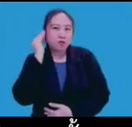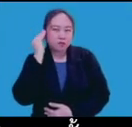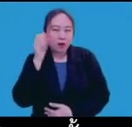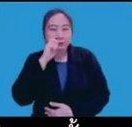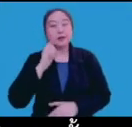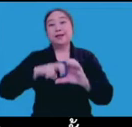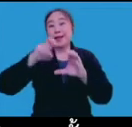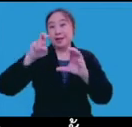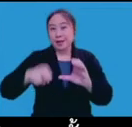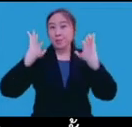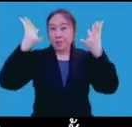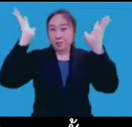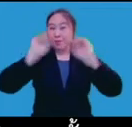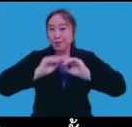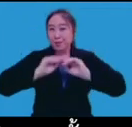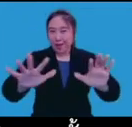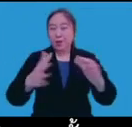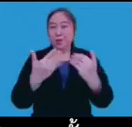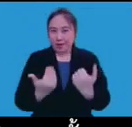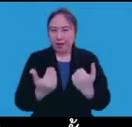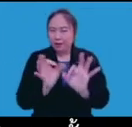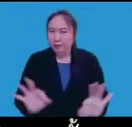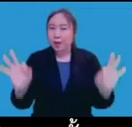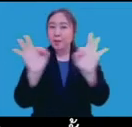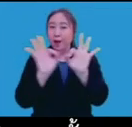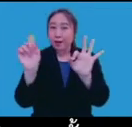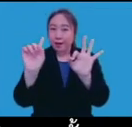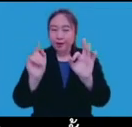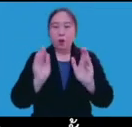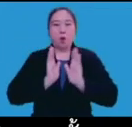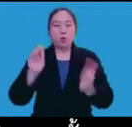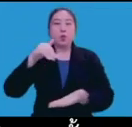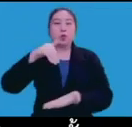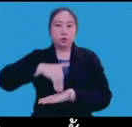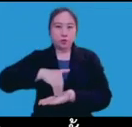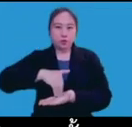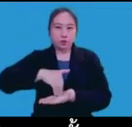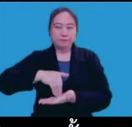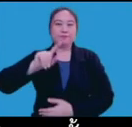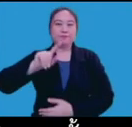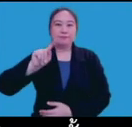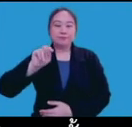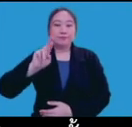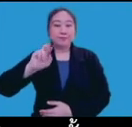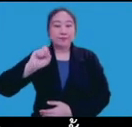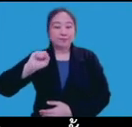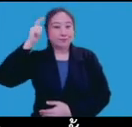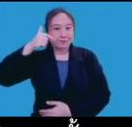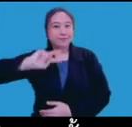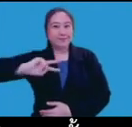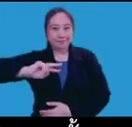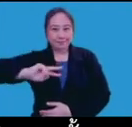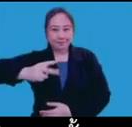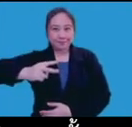Ace Online Series มาจนถึงขนาดนี้นะครับแล้วก็ที่ขาดไม่ได้เลยนะครับก็ต้องขอขอบคุณศูนย์บริการถ่ายทอดการสื่อสารแห่งประเทศไท